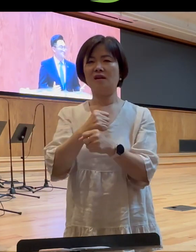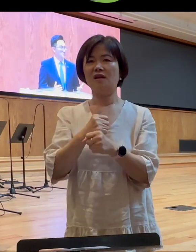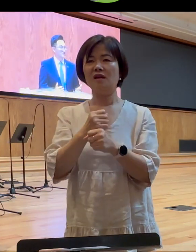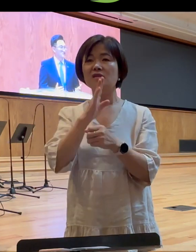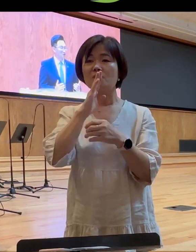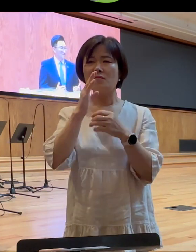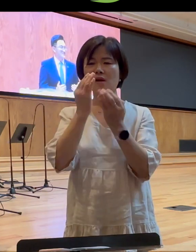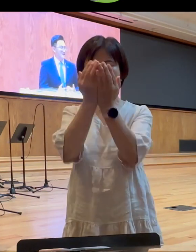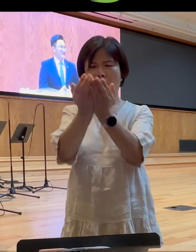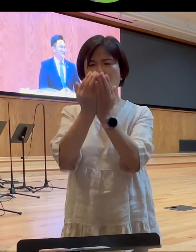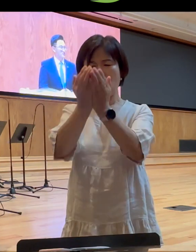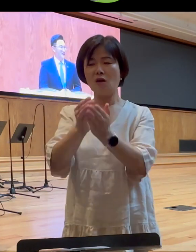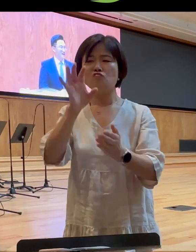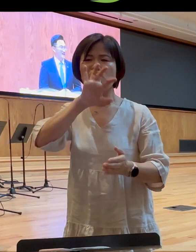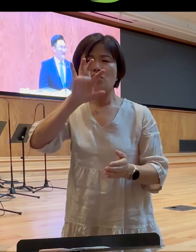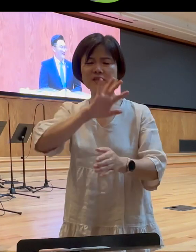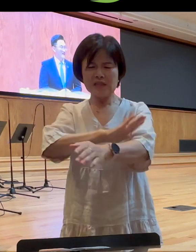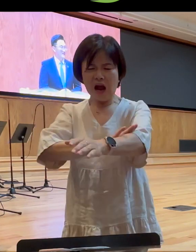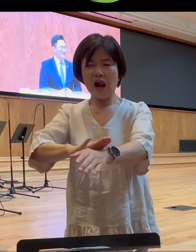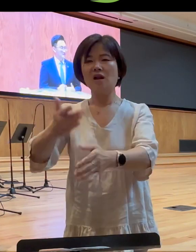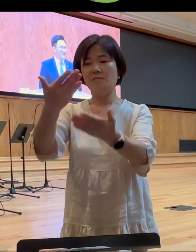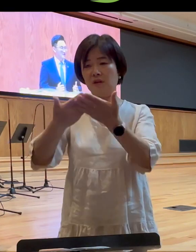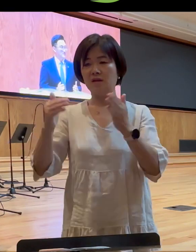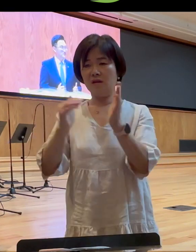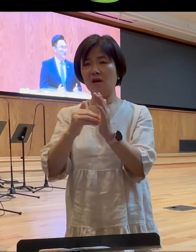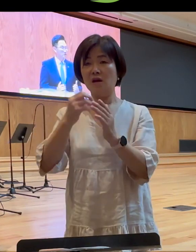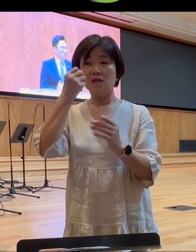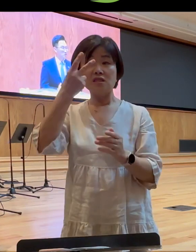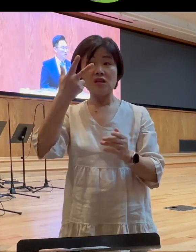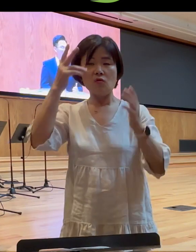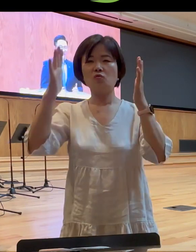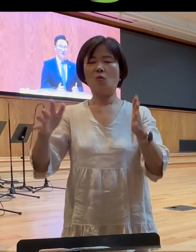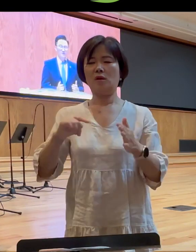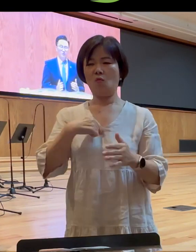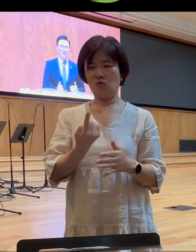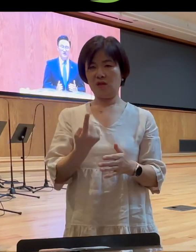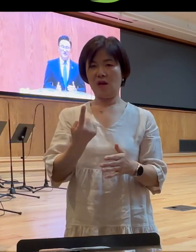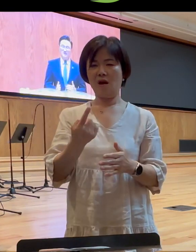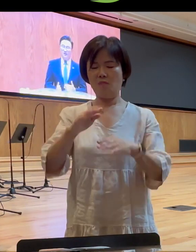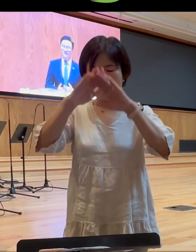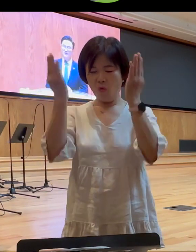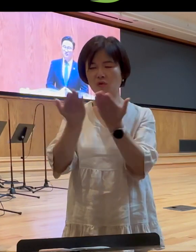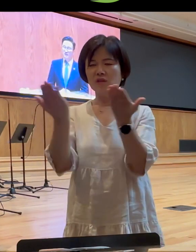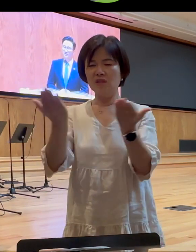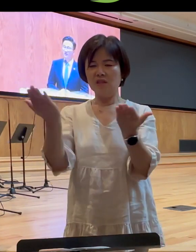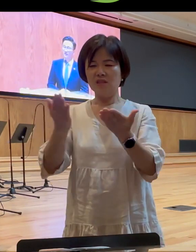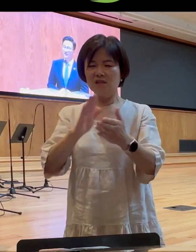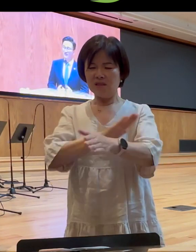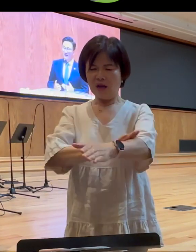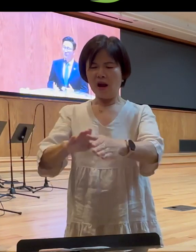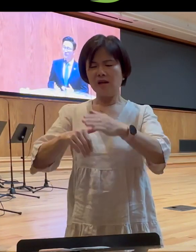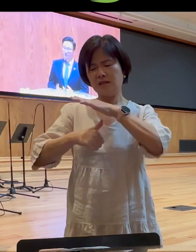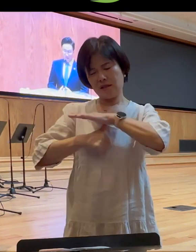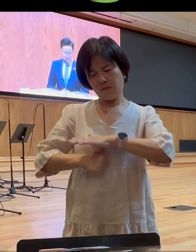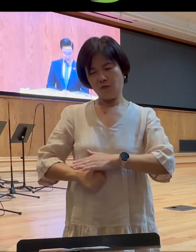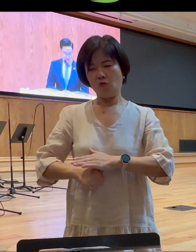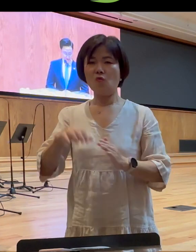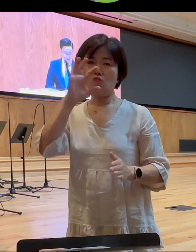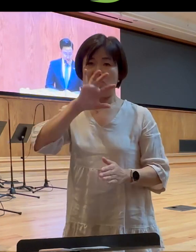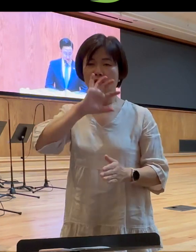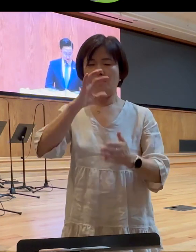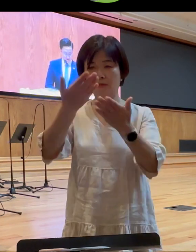항해하는 훈련을 정말 잘 받았구나. 210일 동안 홀로 모든 일들을 견디기 위해서 잘